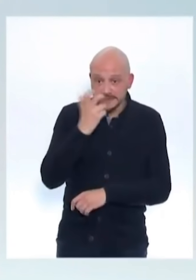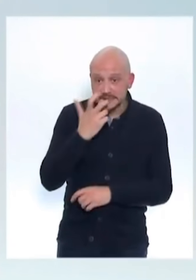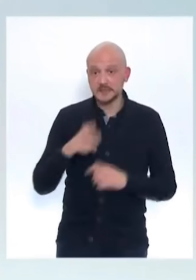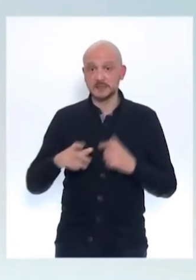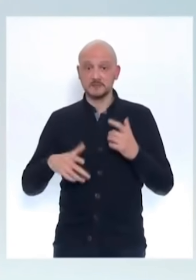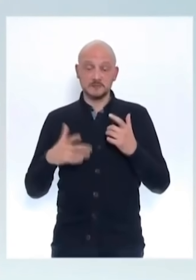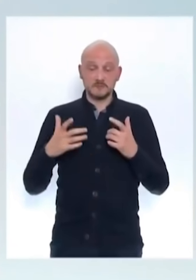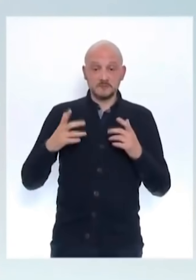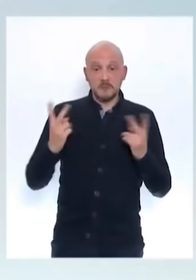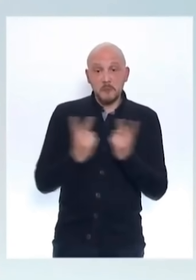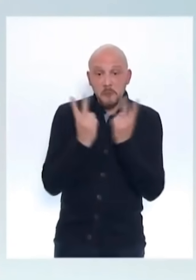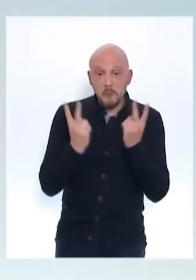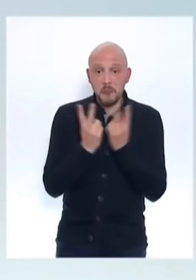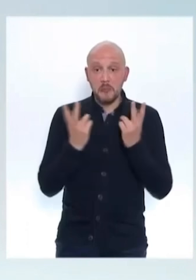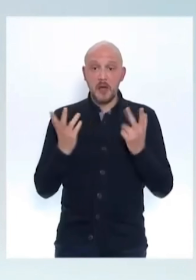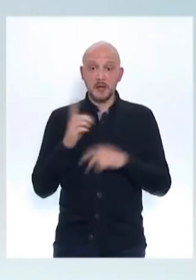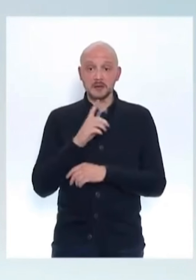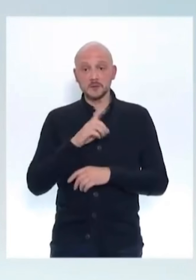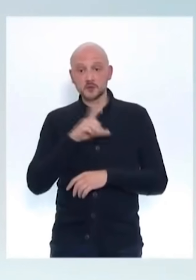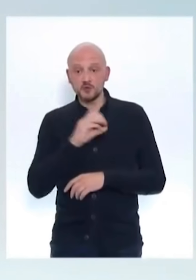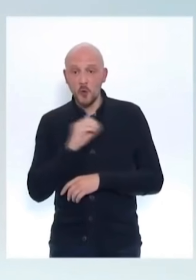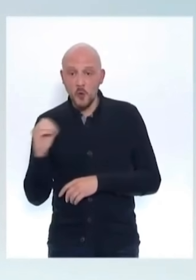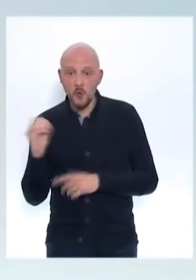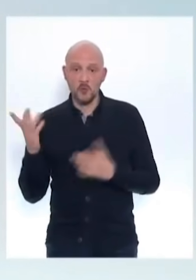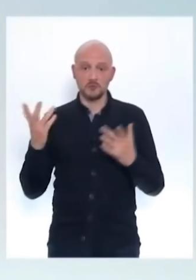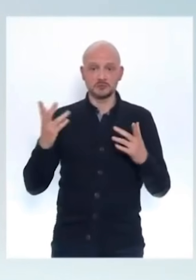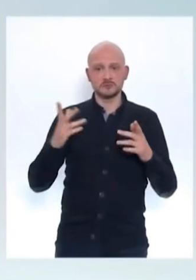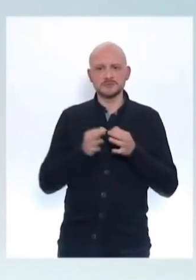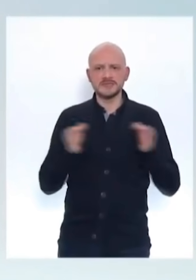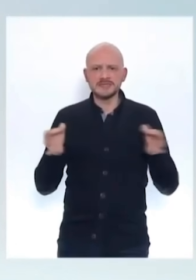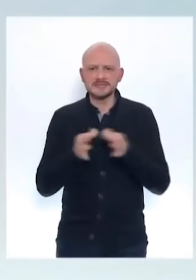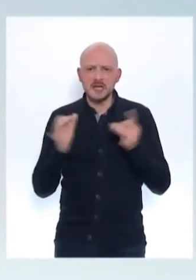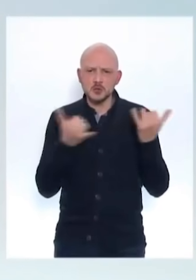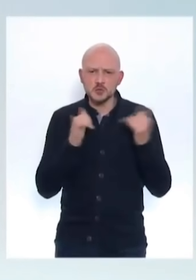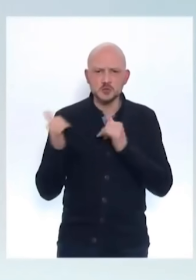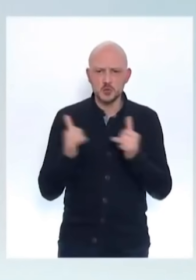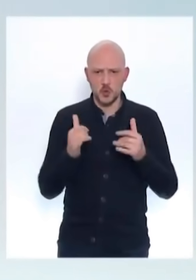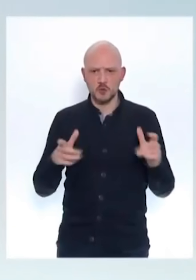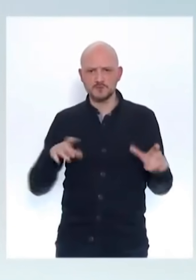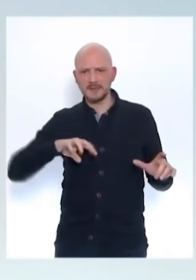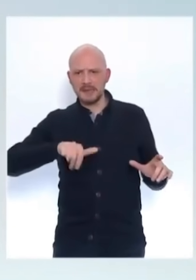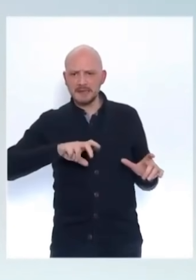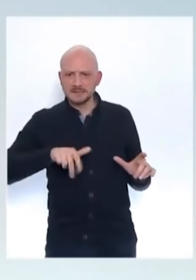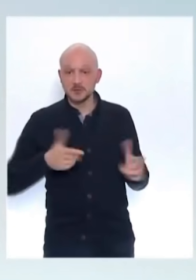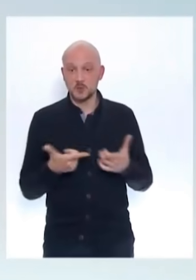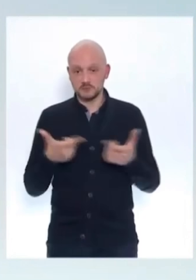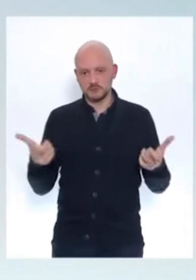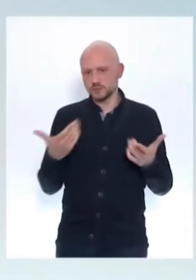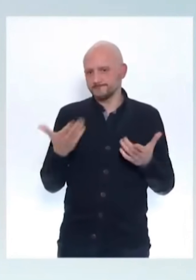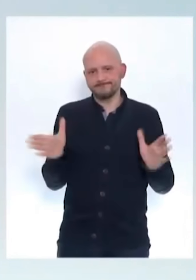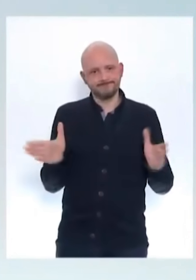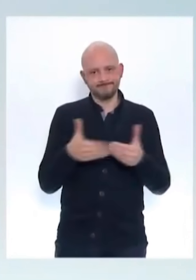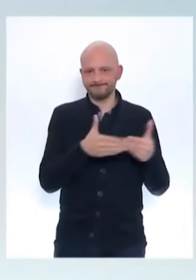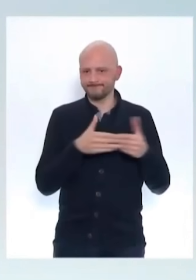ou encore les salles de jeux et des casinos cela signifie également que les règles posées récemment pour les